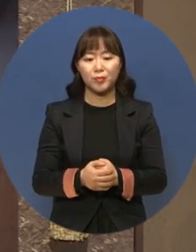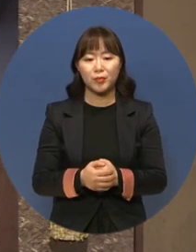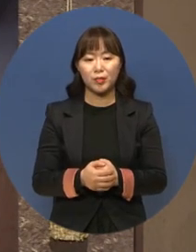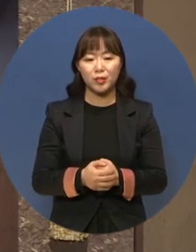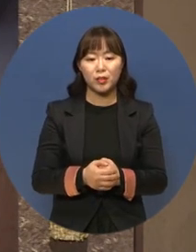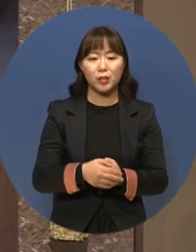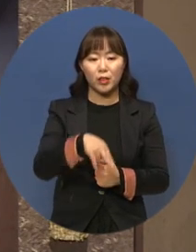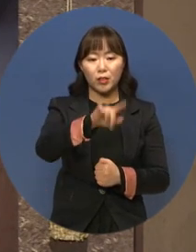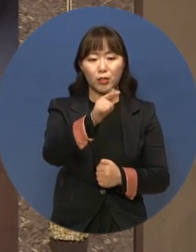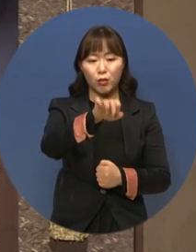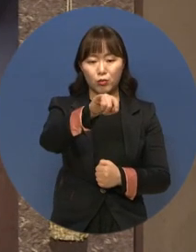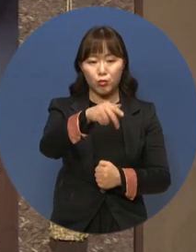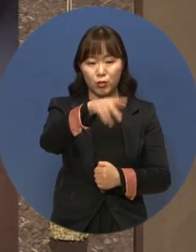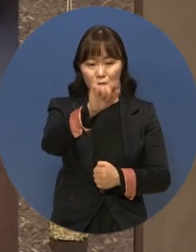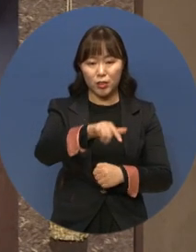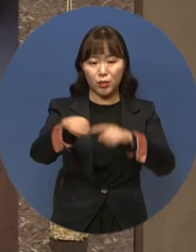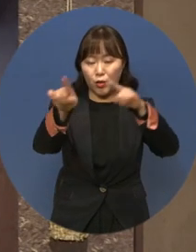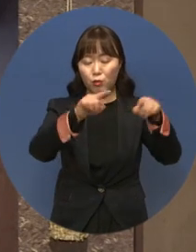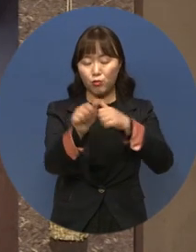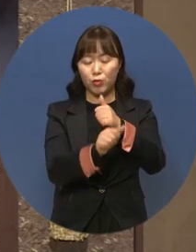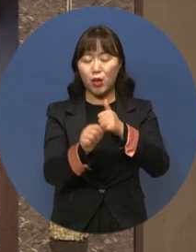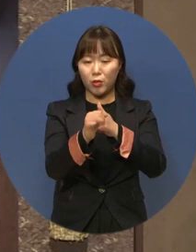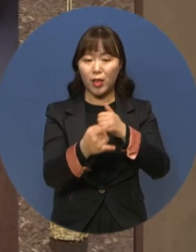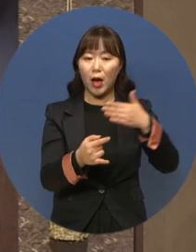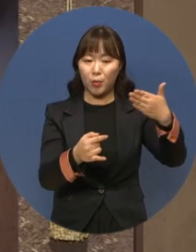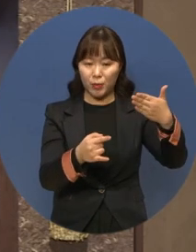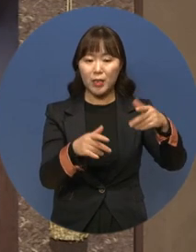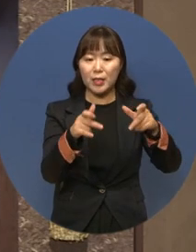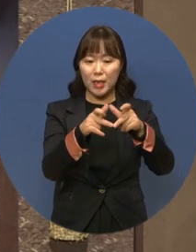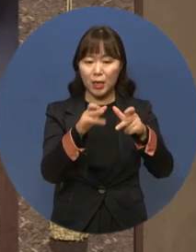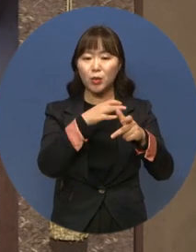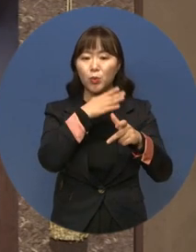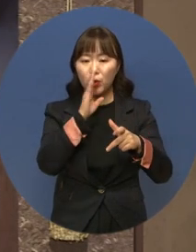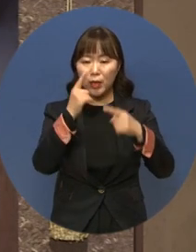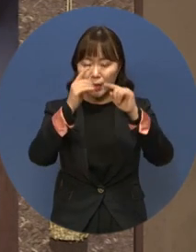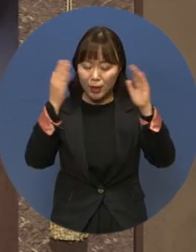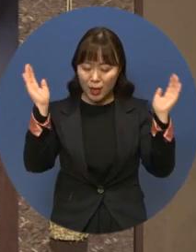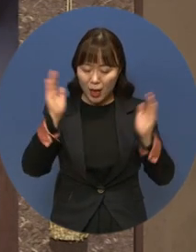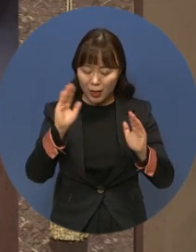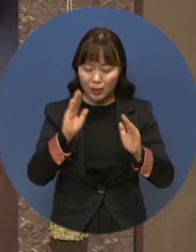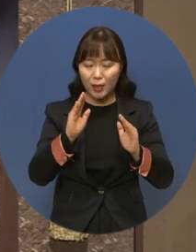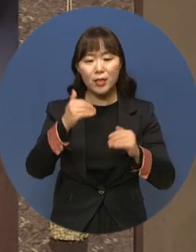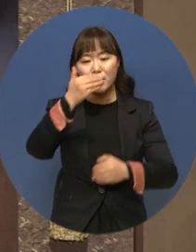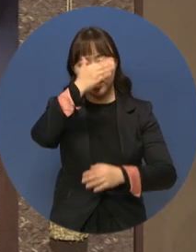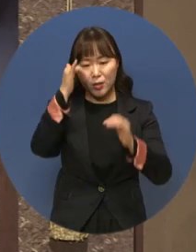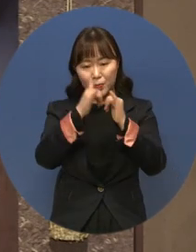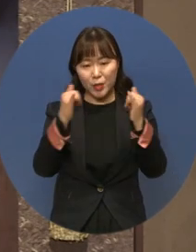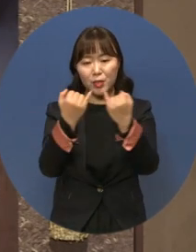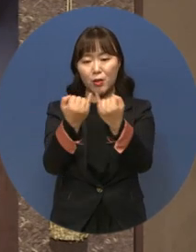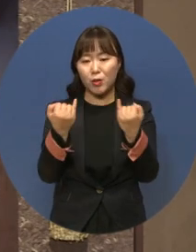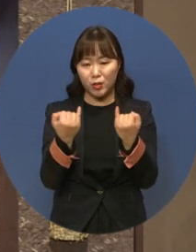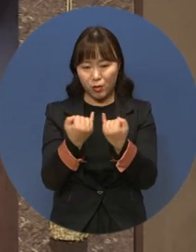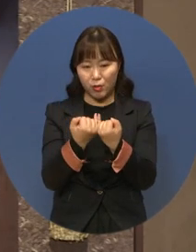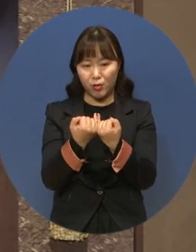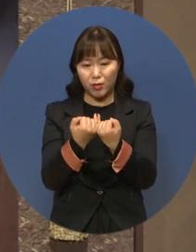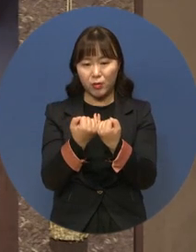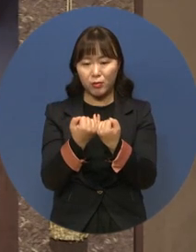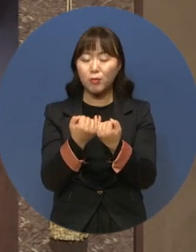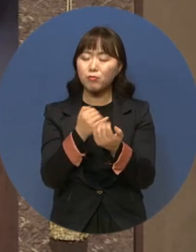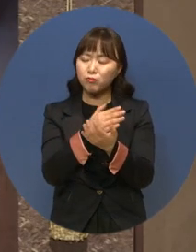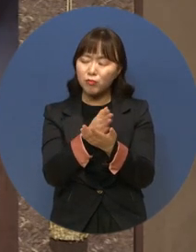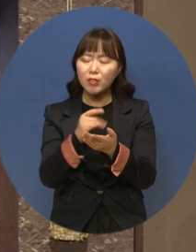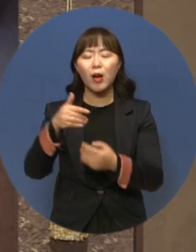선출직은 전국위원회 9개가 있습니다. 네. 그 장애인, 노인, 대학생, 청년, 여성, 뭐 이렇게